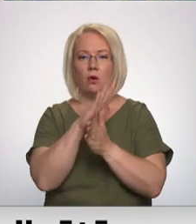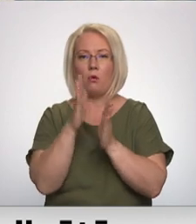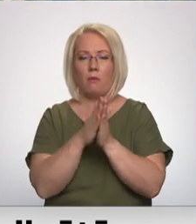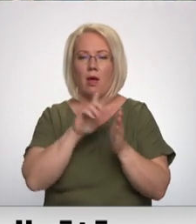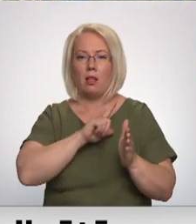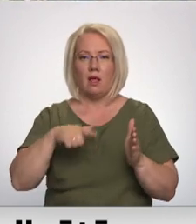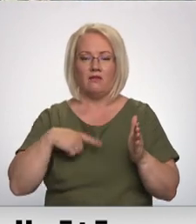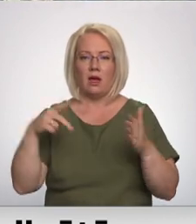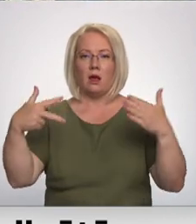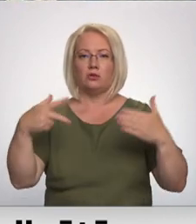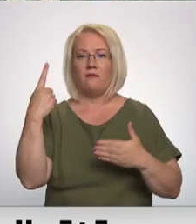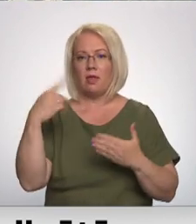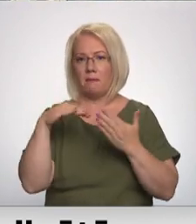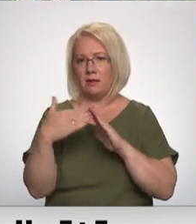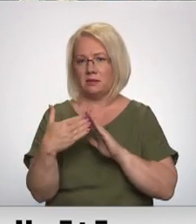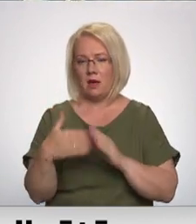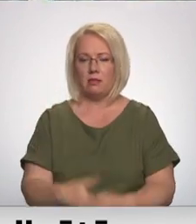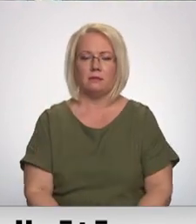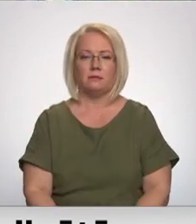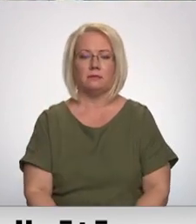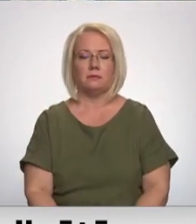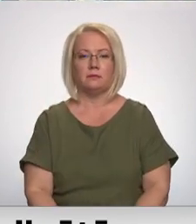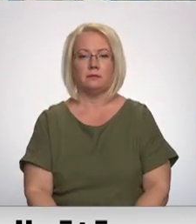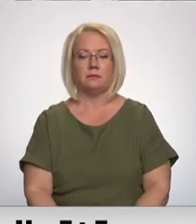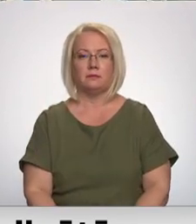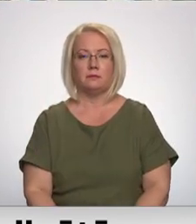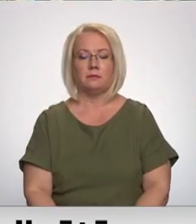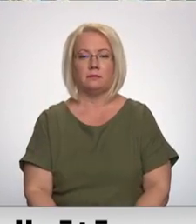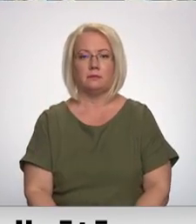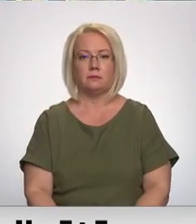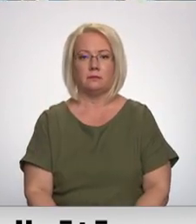81 pilsēta. Sandra Leitāne, Andris Pāns, Vidzemes televīzija.